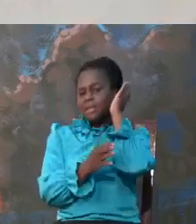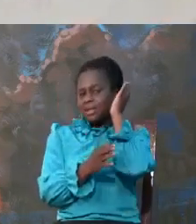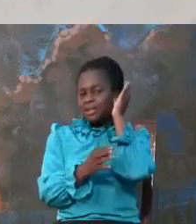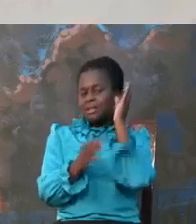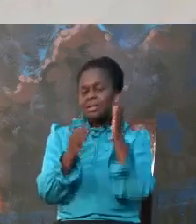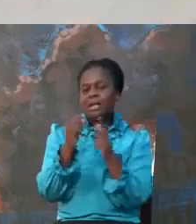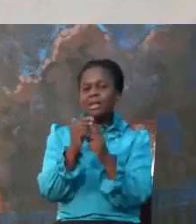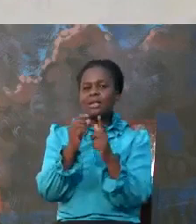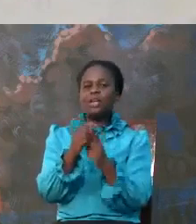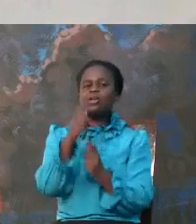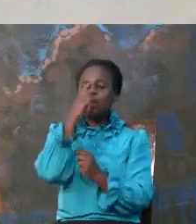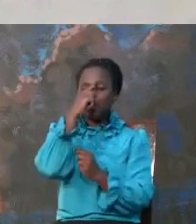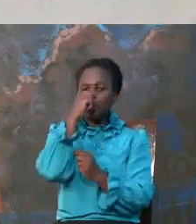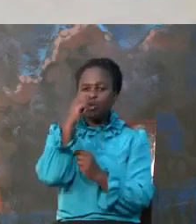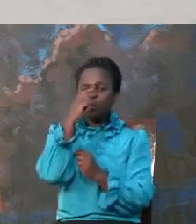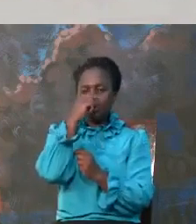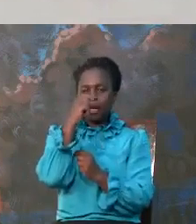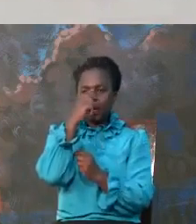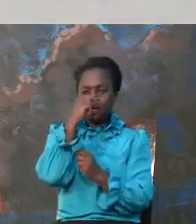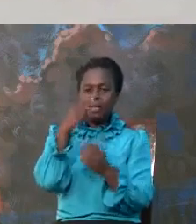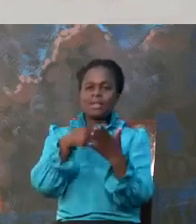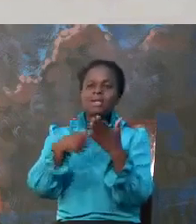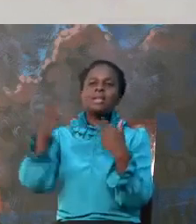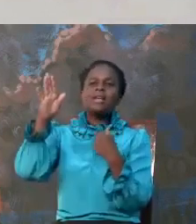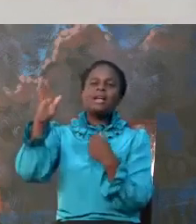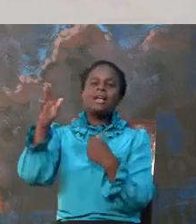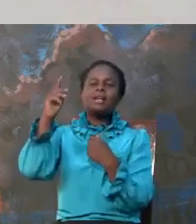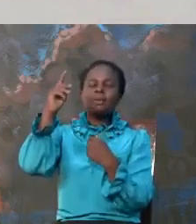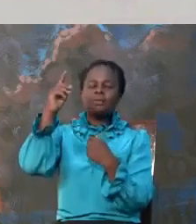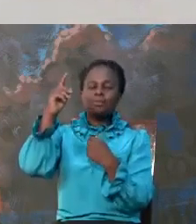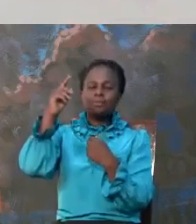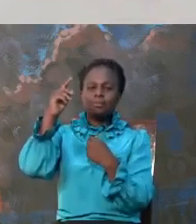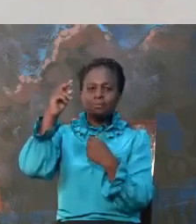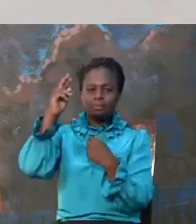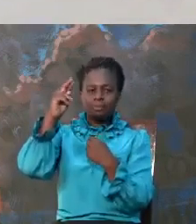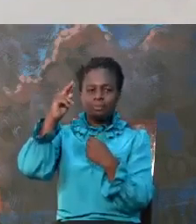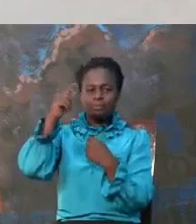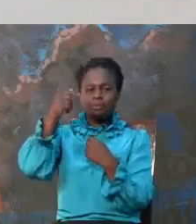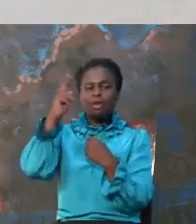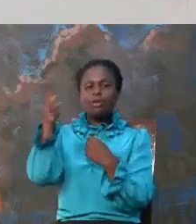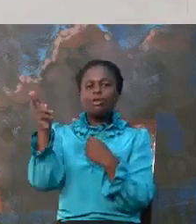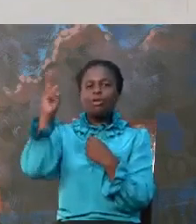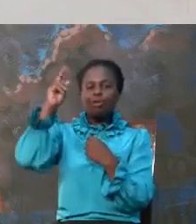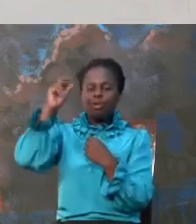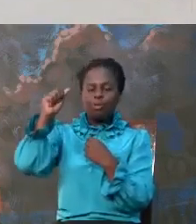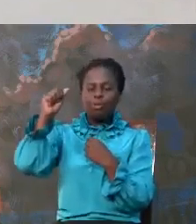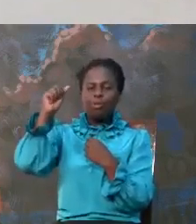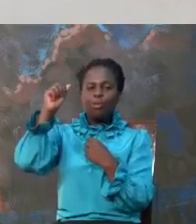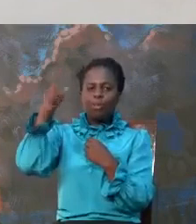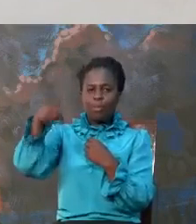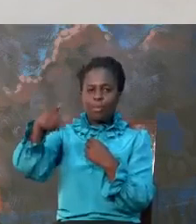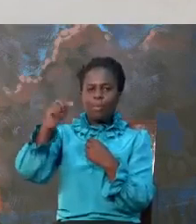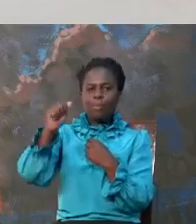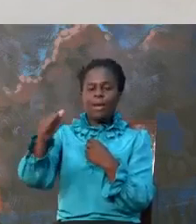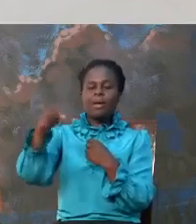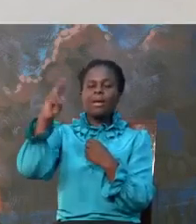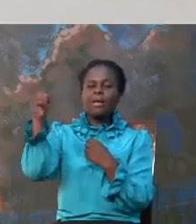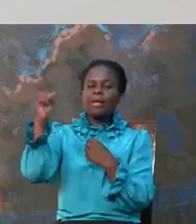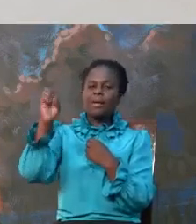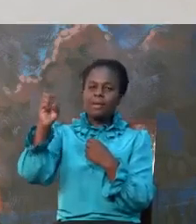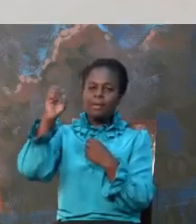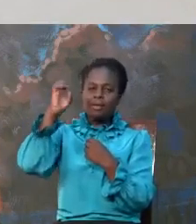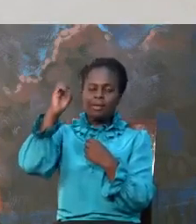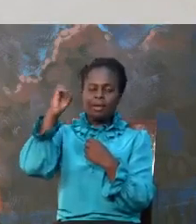neno la Kiunani linaitwa sympatheo, ambalo wa Yunani, wa Ingereza wanasema sympath. Simpatheo